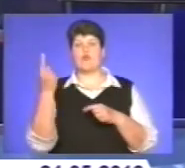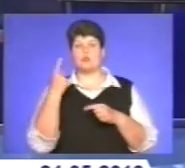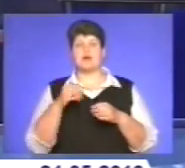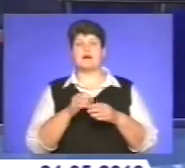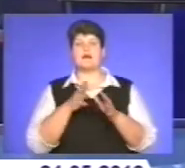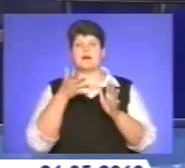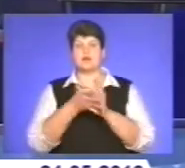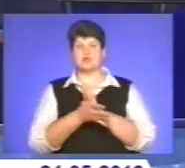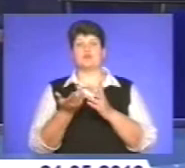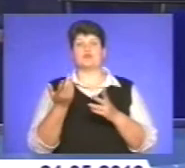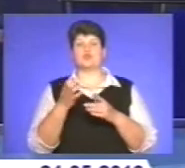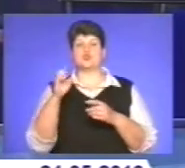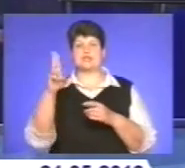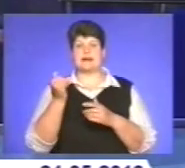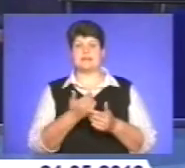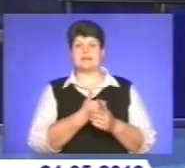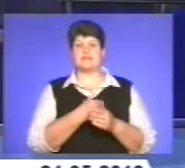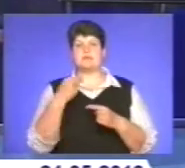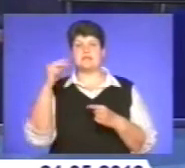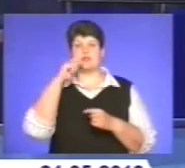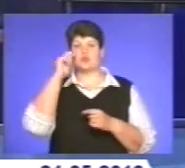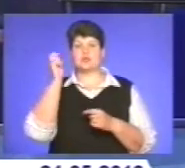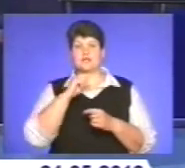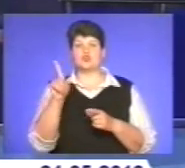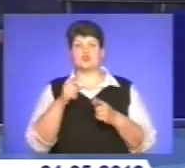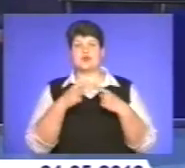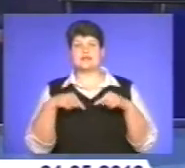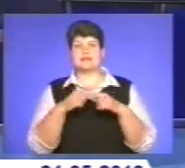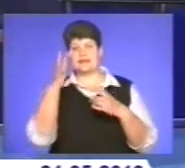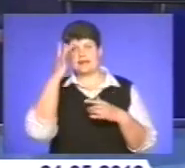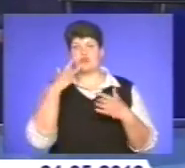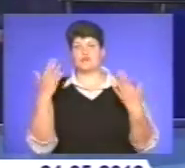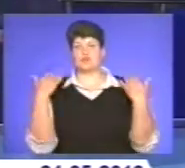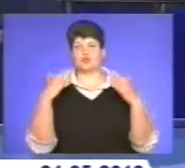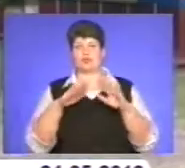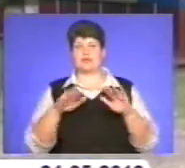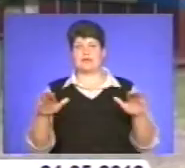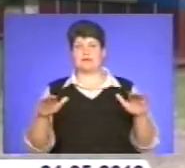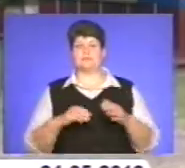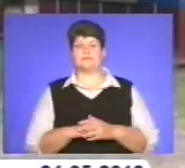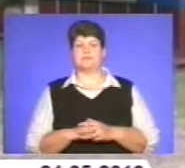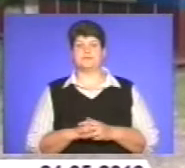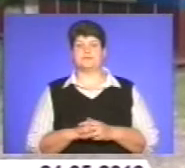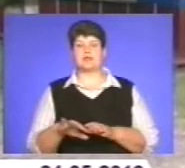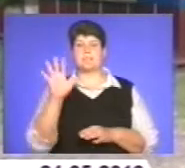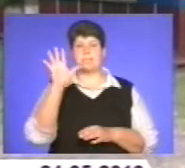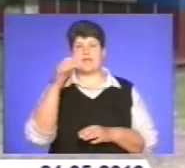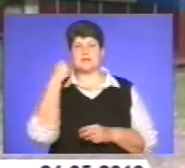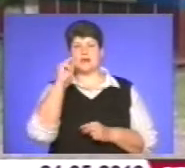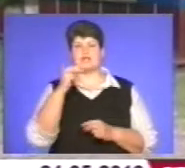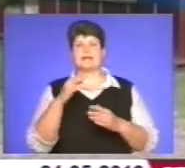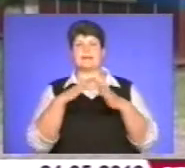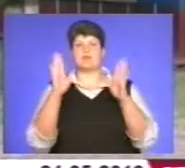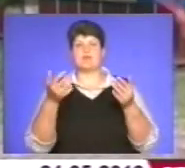реалізовують соціальні ініціативи президента України Віктора Януковича щодо організації літнього відпочинку дітей. 5 кращих таборів